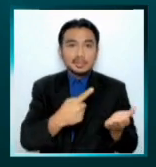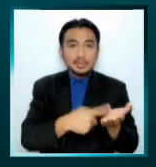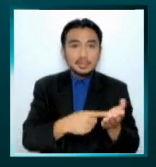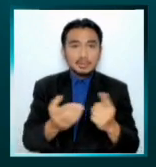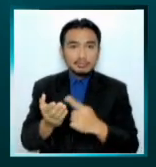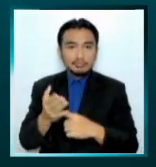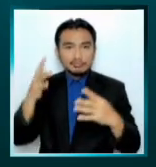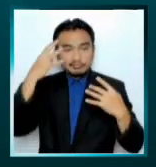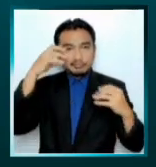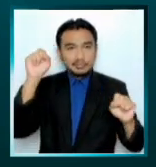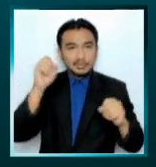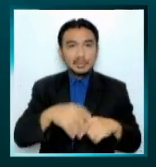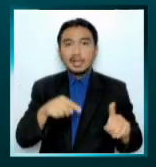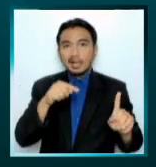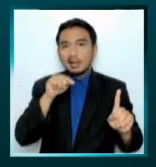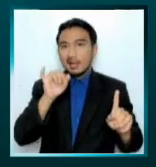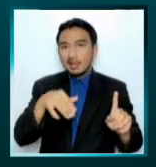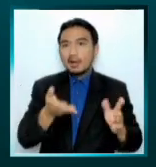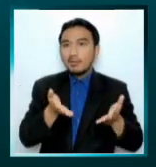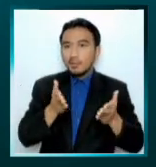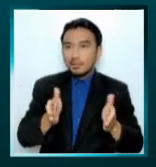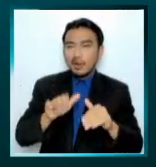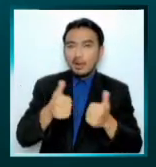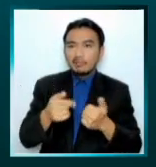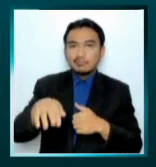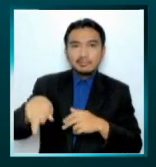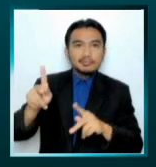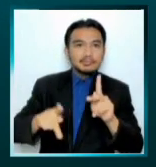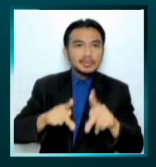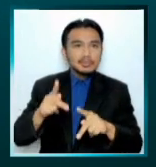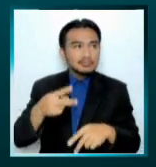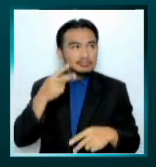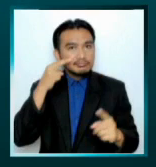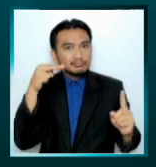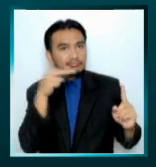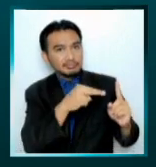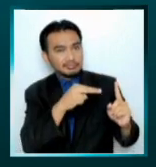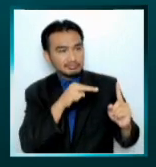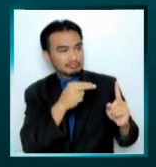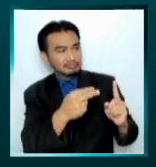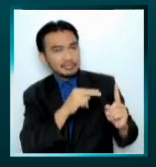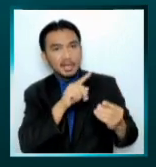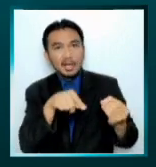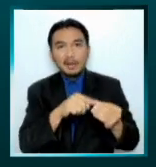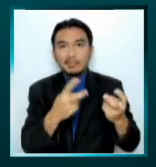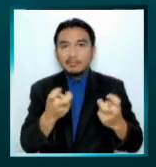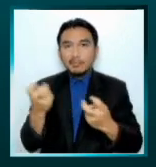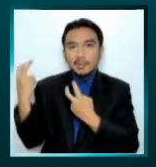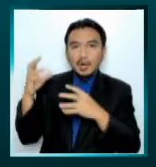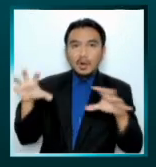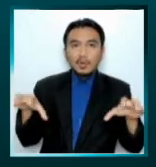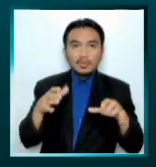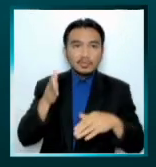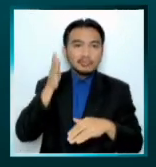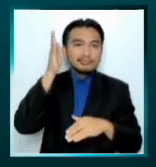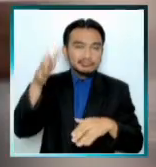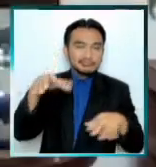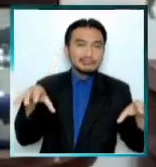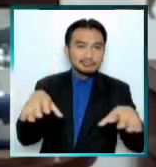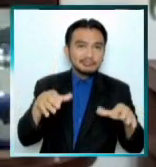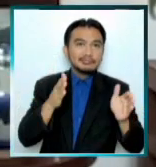Magiging daan daw ito para malaman ng publiko ang kanilang plataforma, pati na mga nagawa at mga gagawin pa para sa mga